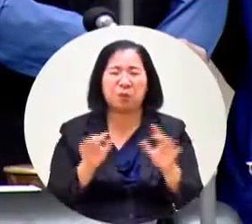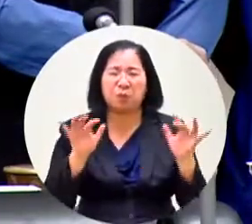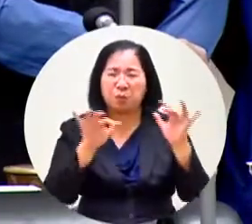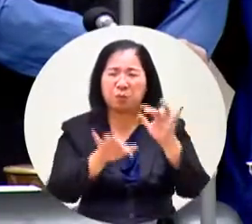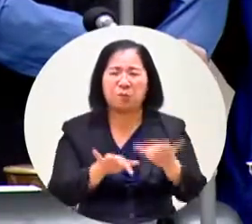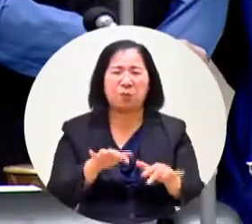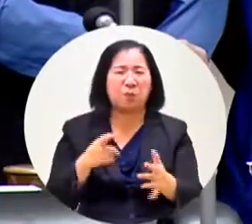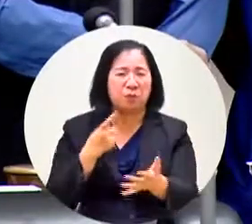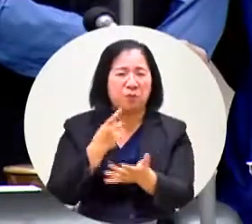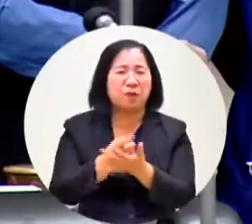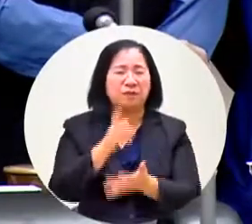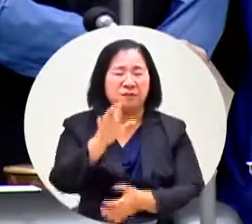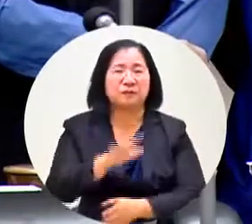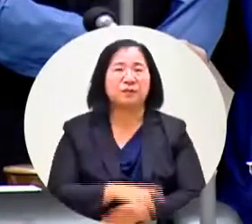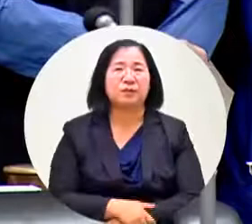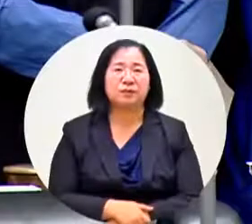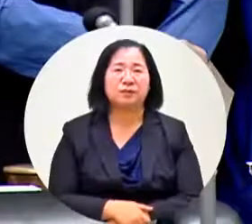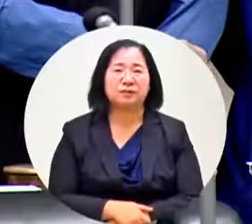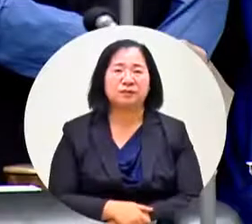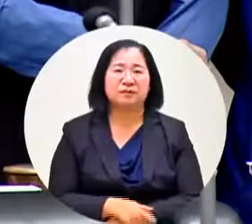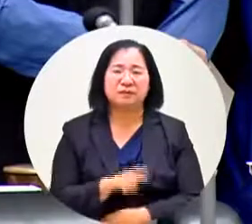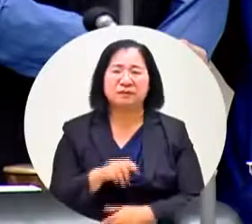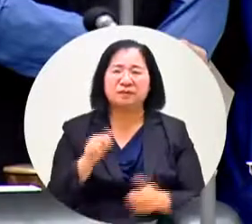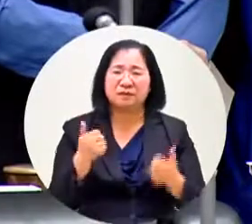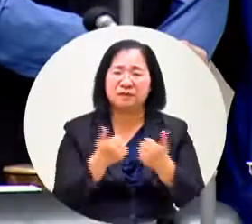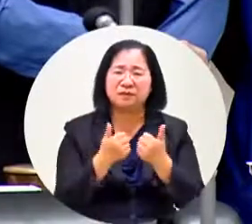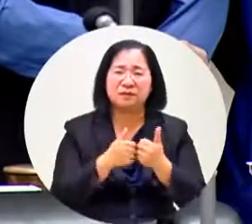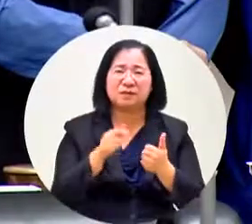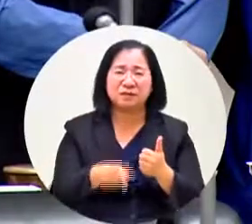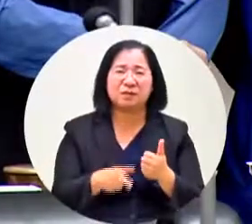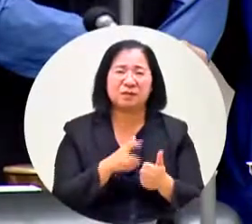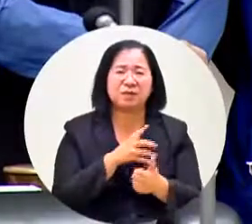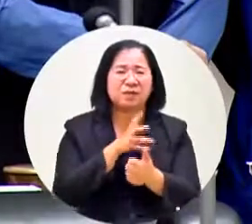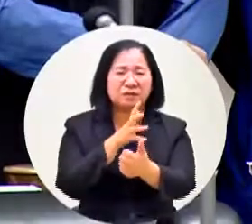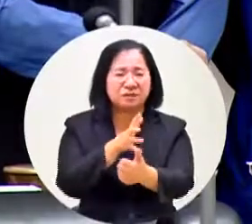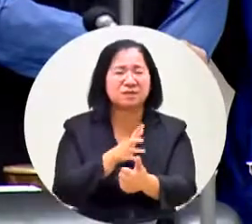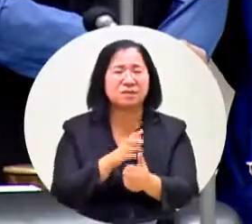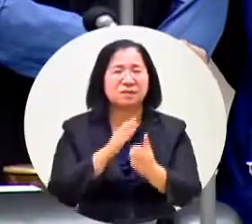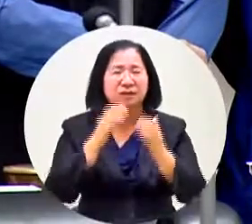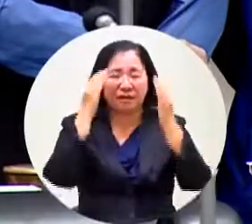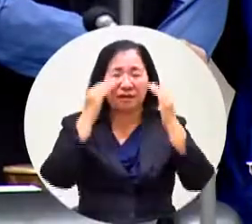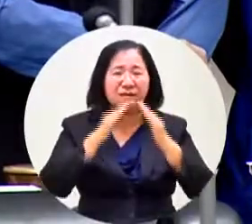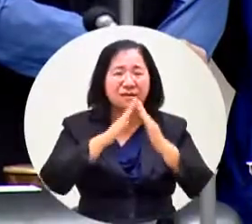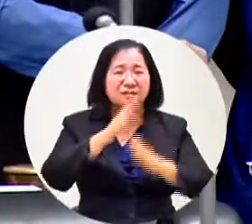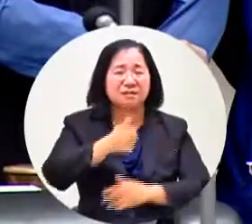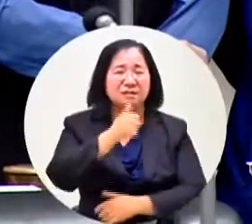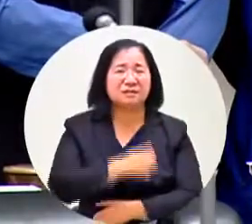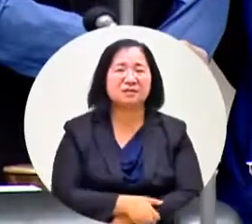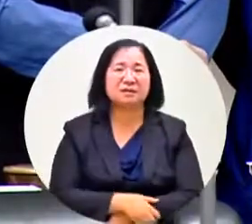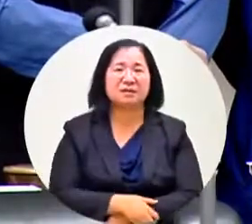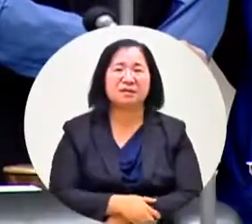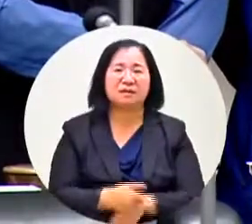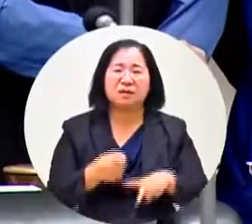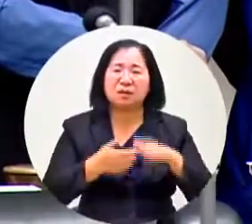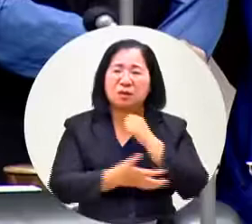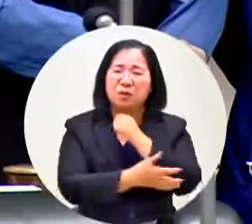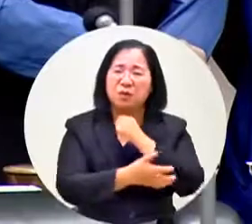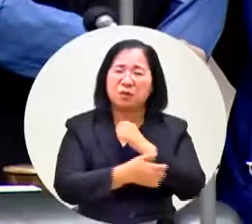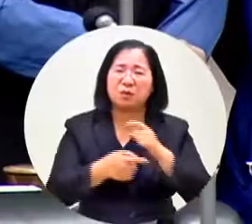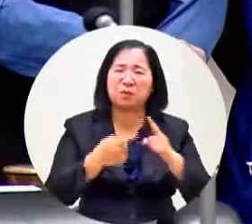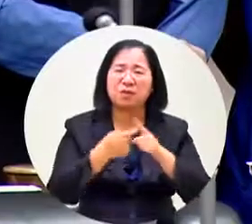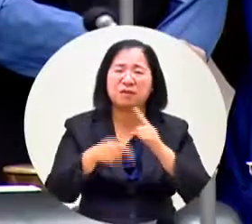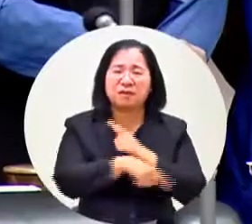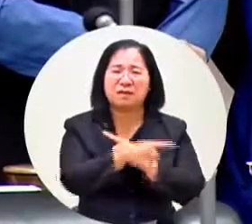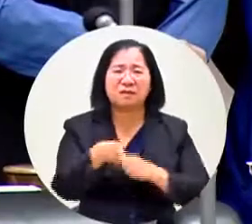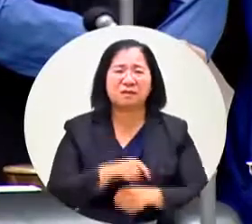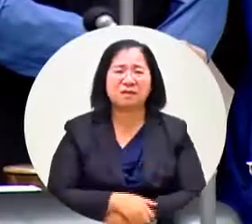录的是这些往事，跟我们高雄市政有什么关系呢？但是我们看到所有的局